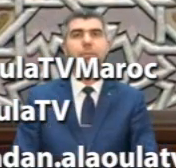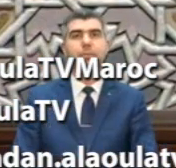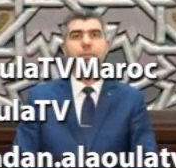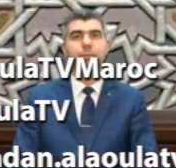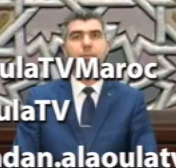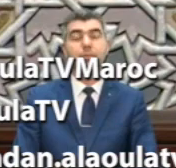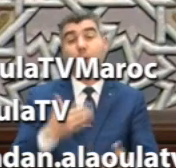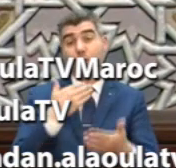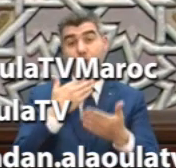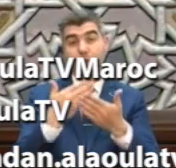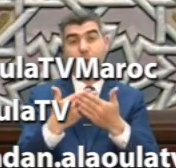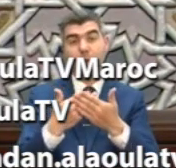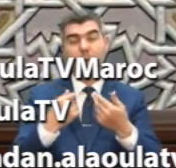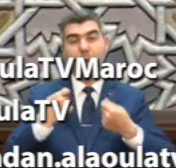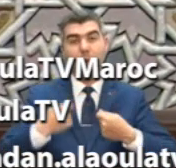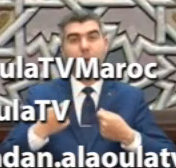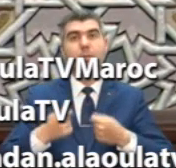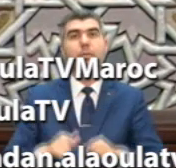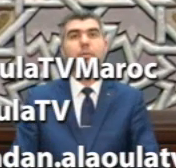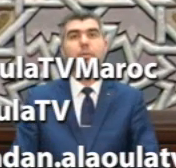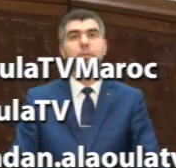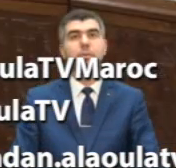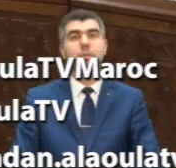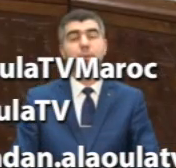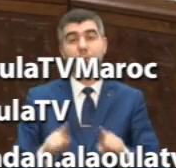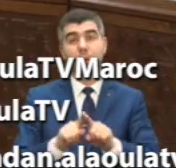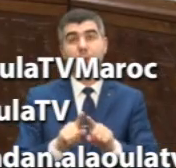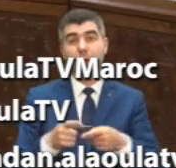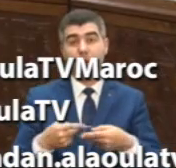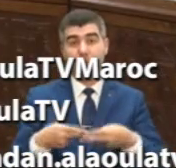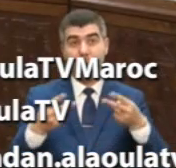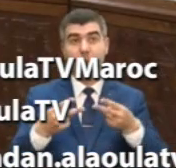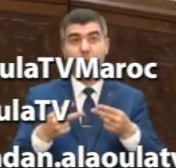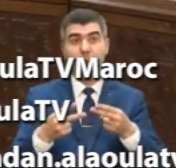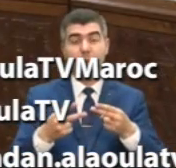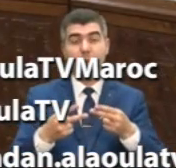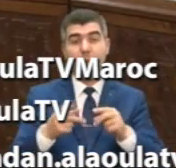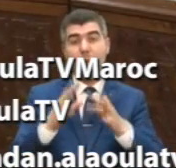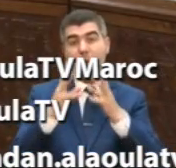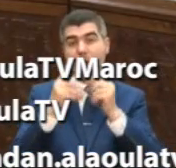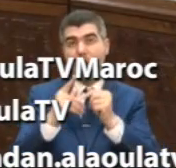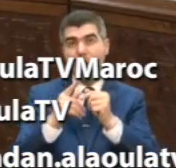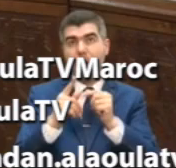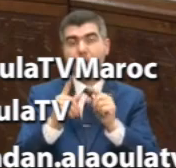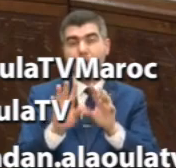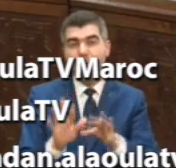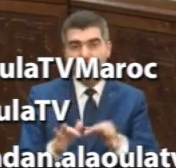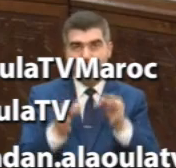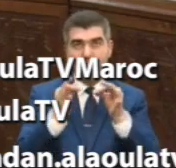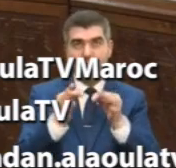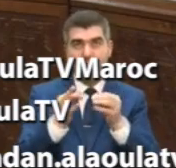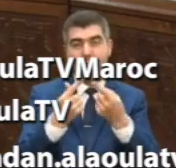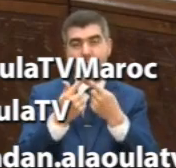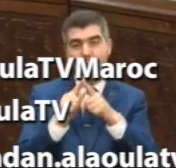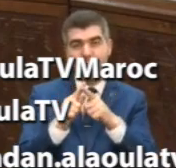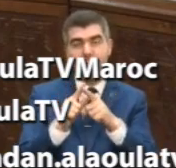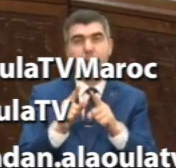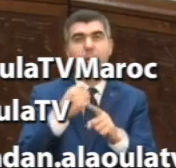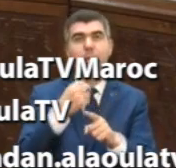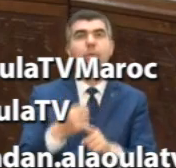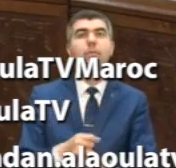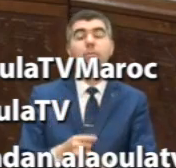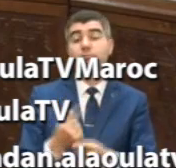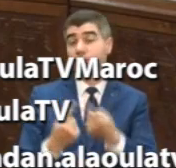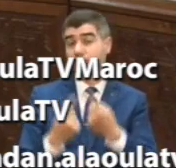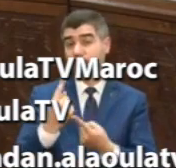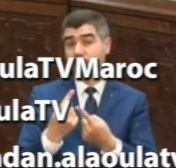السيد الرئيس، شكرا للسيد النائب المحترم. هو النجاعة أنا نعطيك أرقام، لأنه من بين الوسائل ديال التقييم هناك التقييم اللي هو مرتبط بالسوبجيكتيف